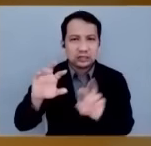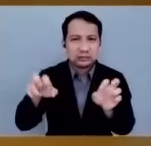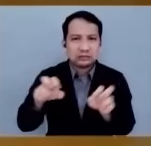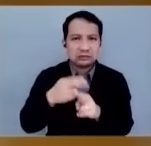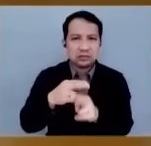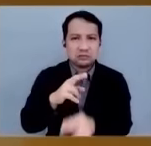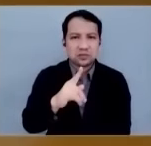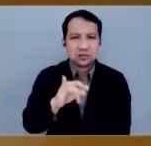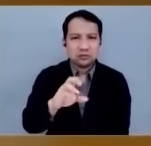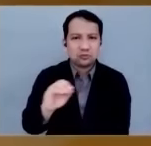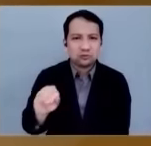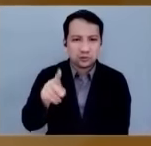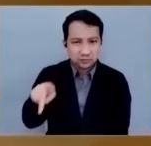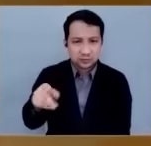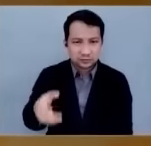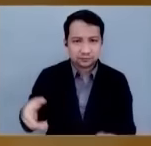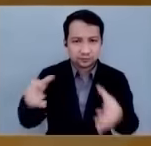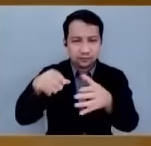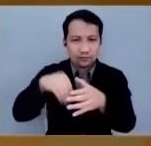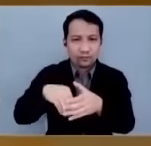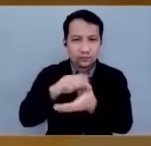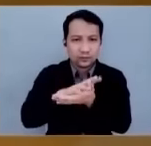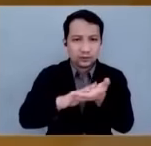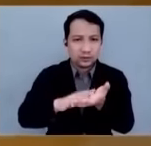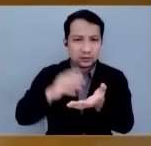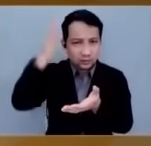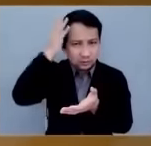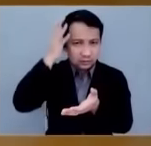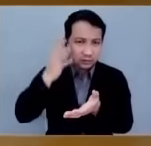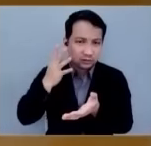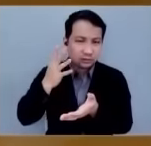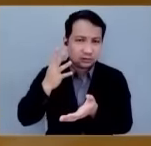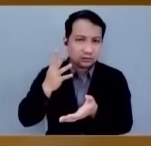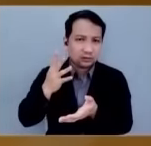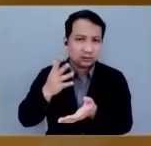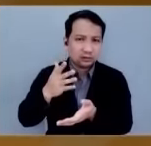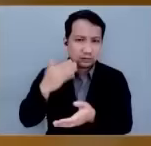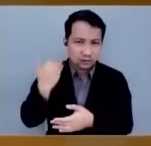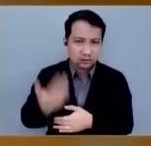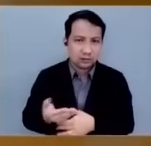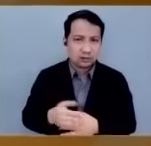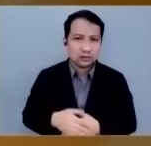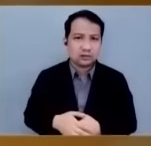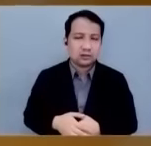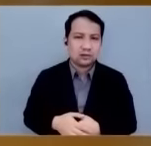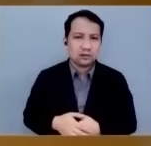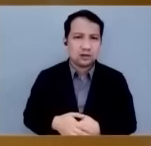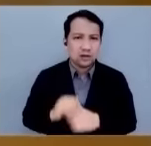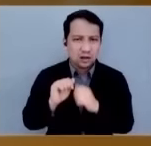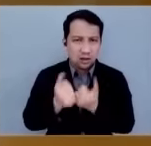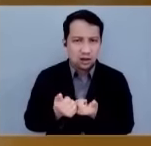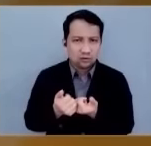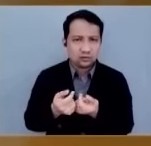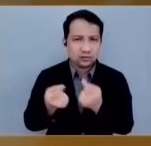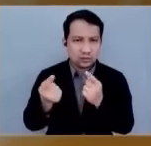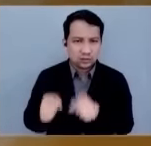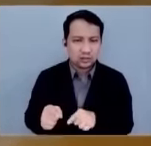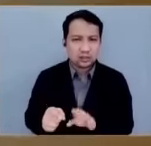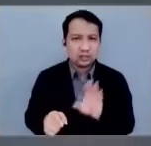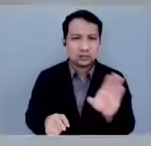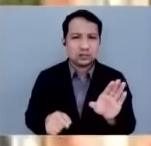siyang nakasako, duguan ang ulo, at wala ng buhay. Paanong humantong sa ganyan ang sitwasyon?